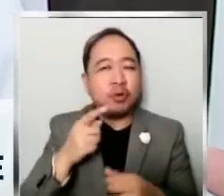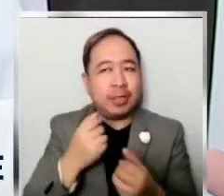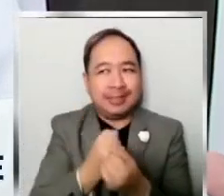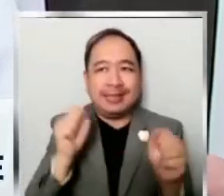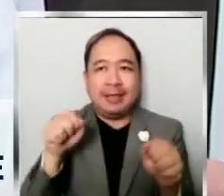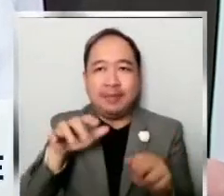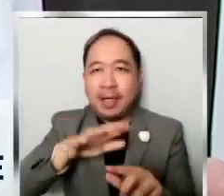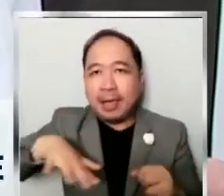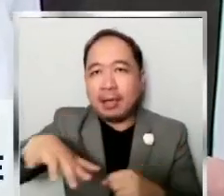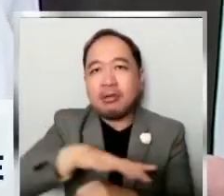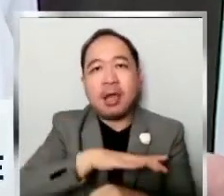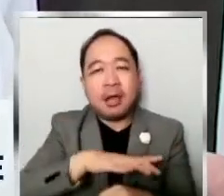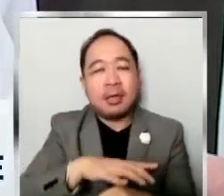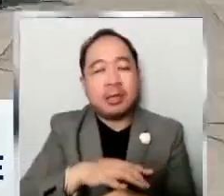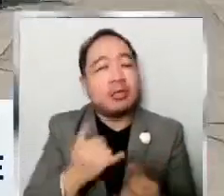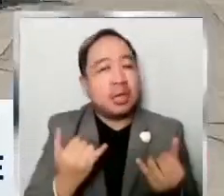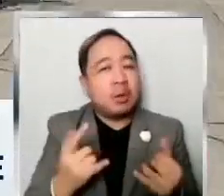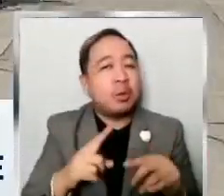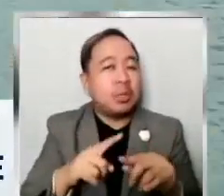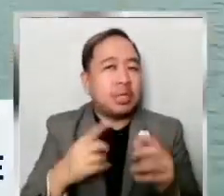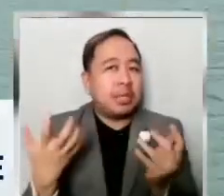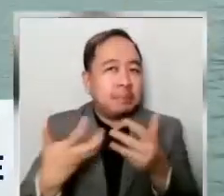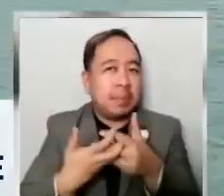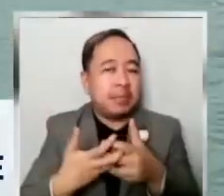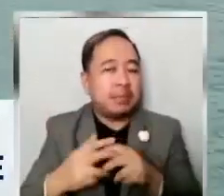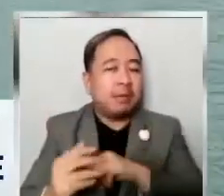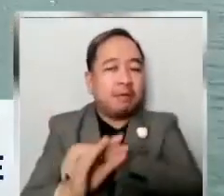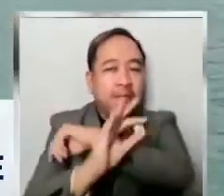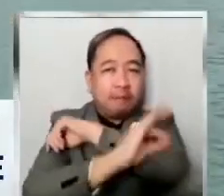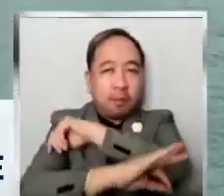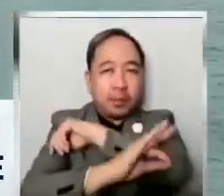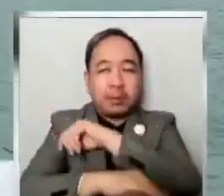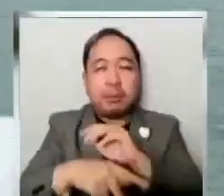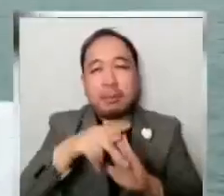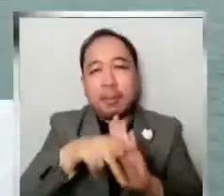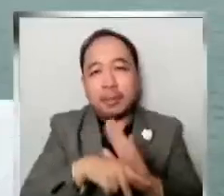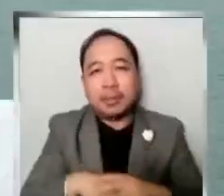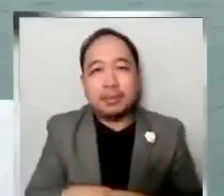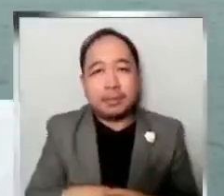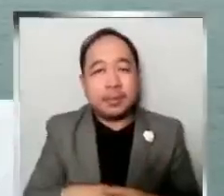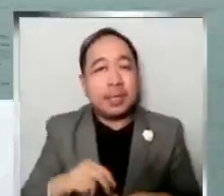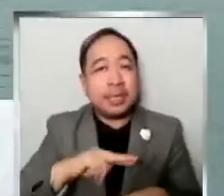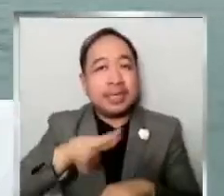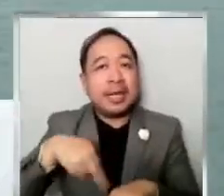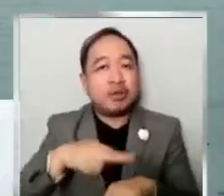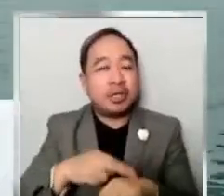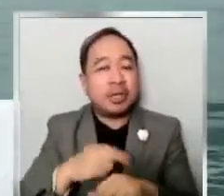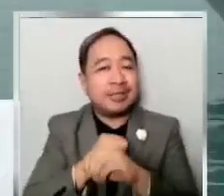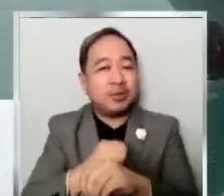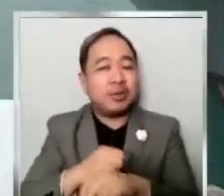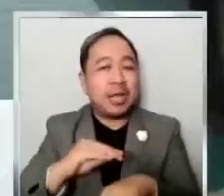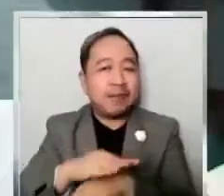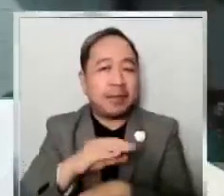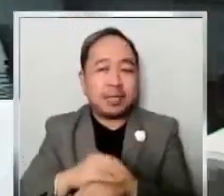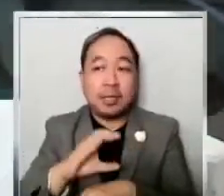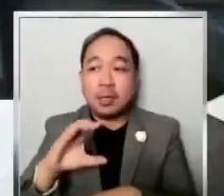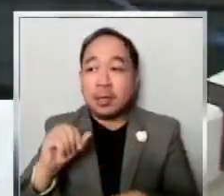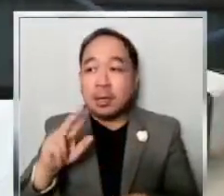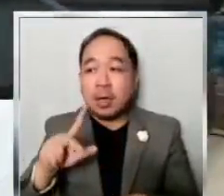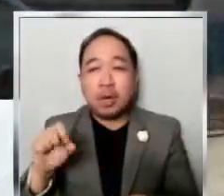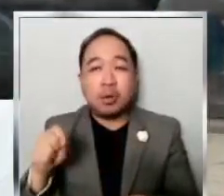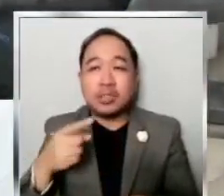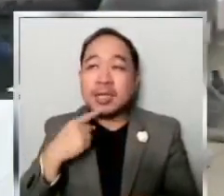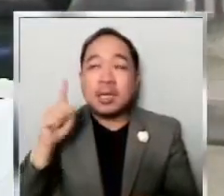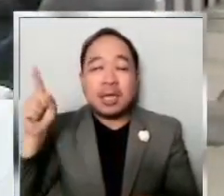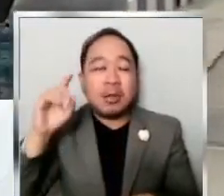these are aligned with our foreign policy. Una nang sinabi ni National Security Advisor Clarita Carlos na ipinag-utos ni Pangulong Bongbong Marcos